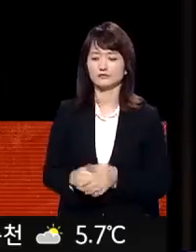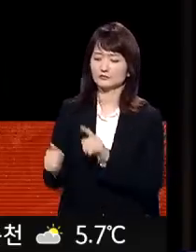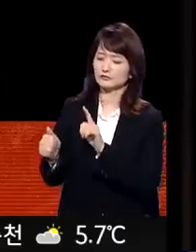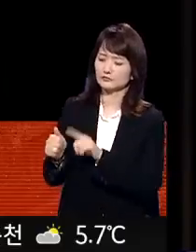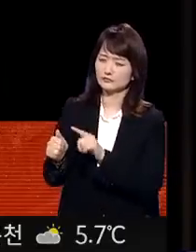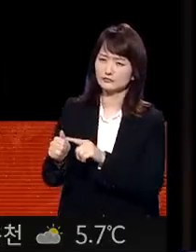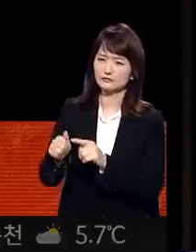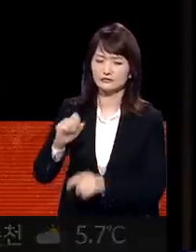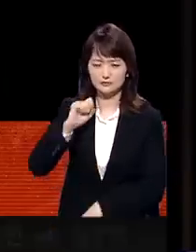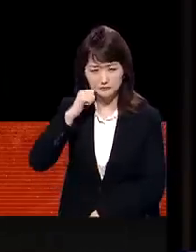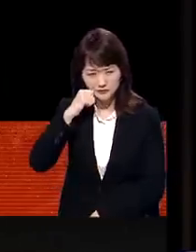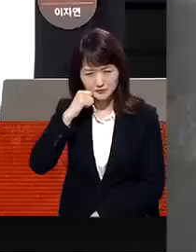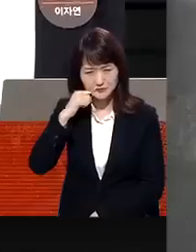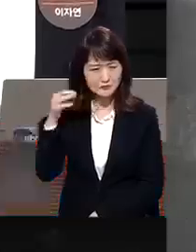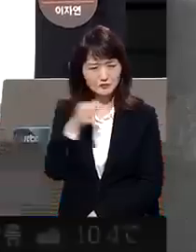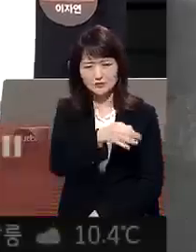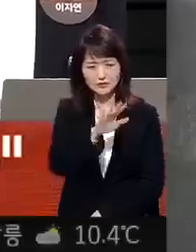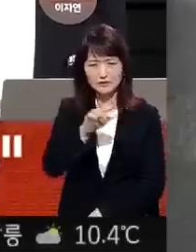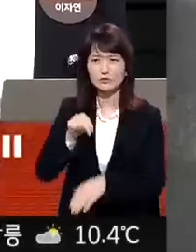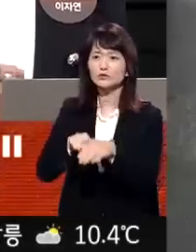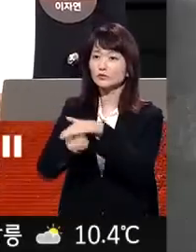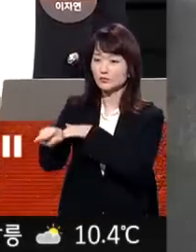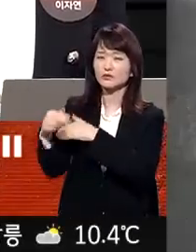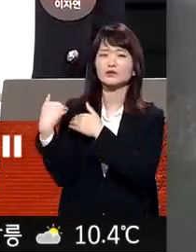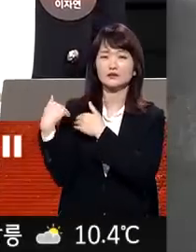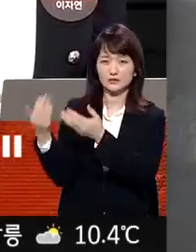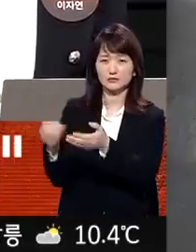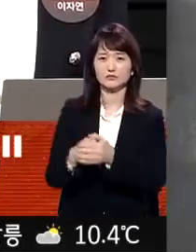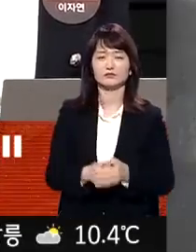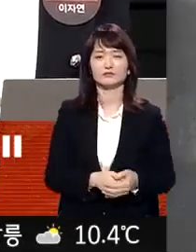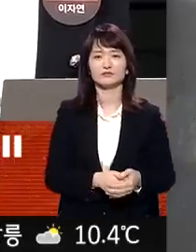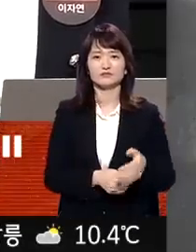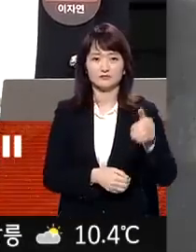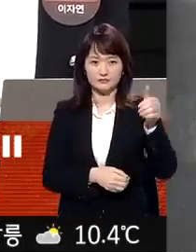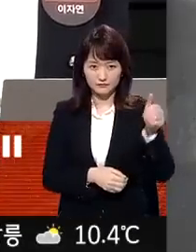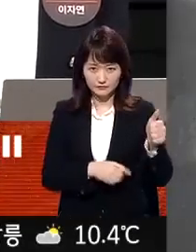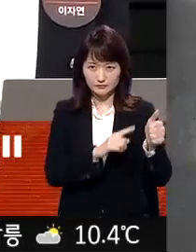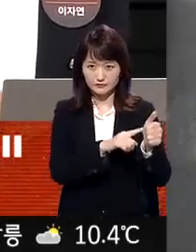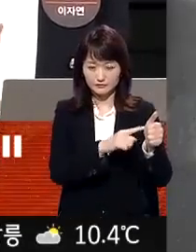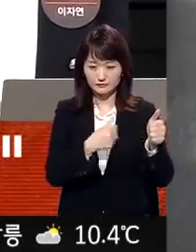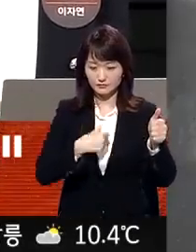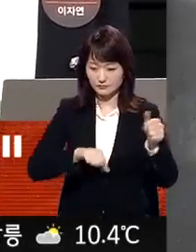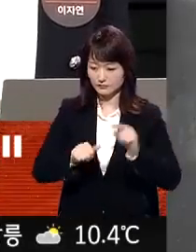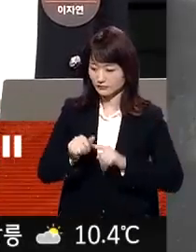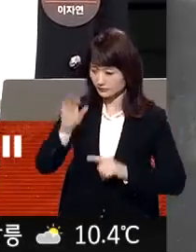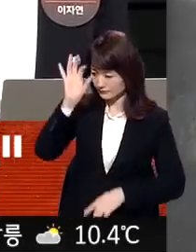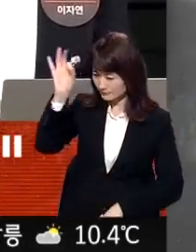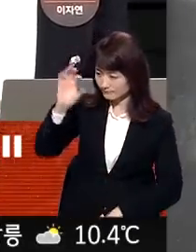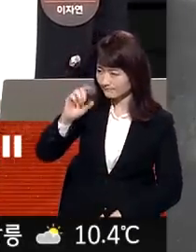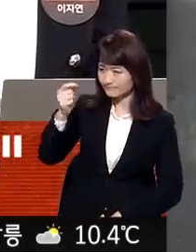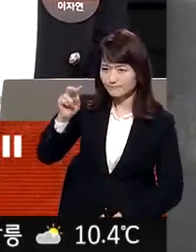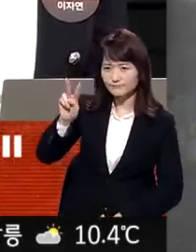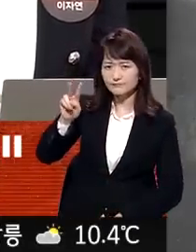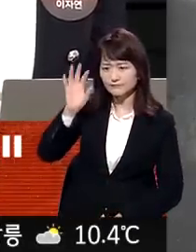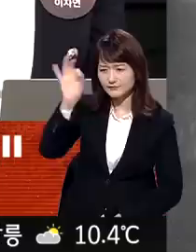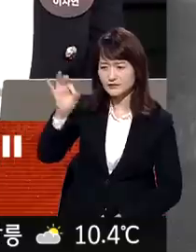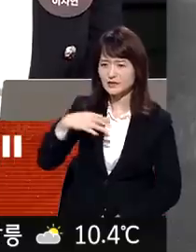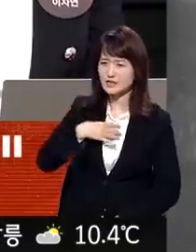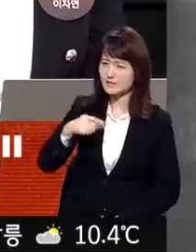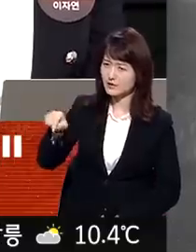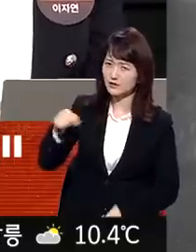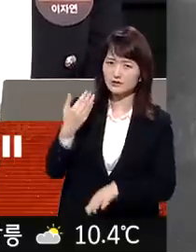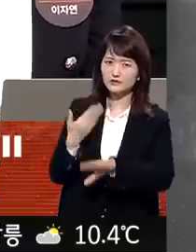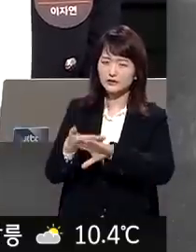갔겠냐, 놔둬라 이렇게 얘기를 했다고 합니다. 아유. 하지만 이 사장 부부의 아들이 CCTV를 봤을 때는 너무나 고의인 것 같았다면서 맞아요. 혹시